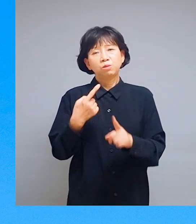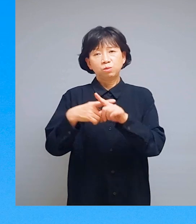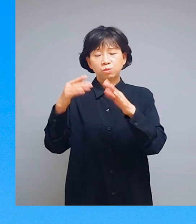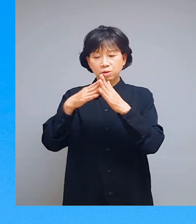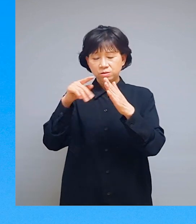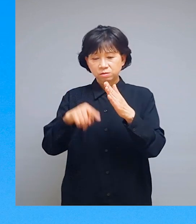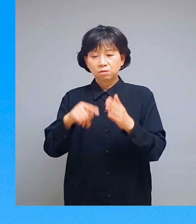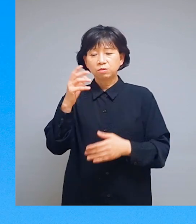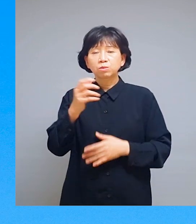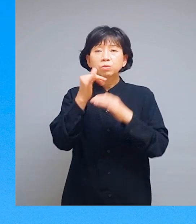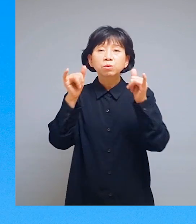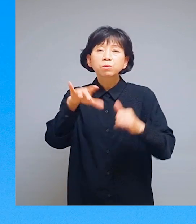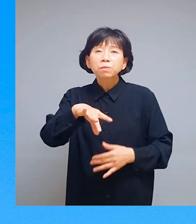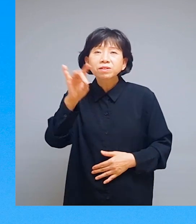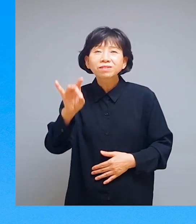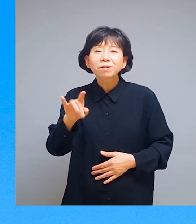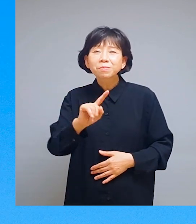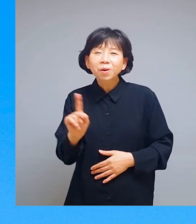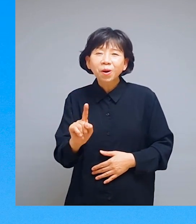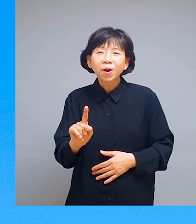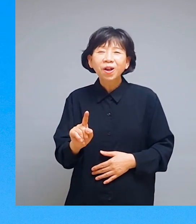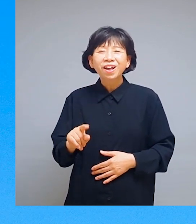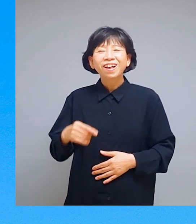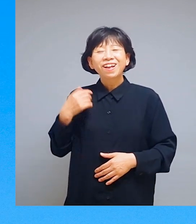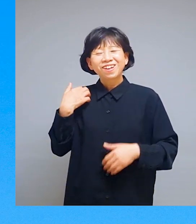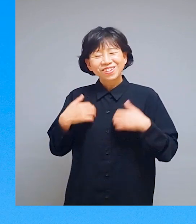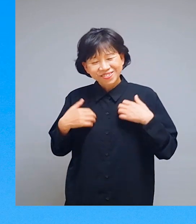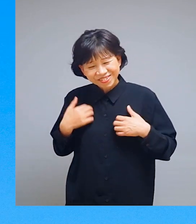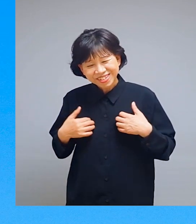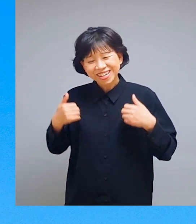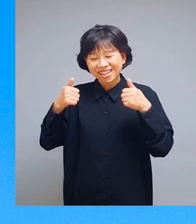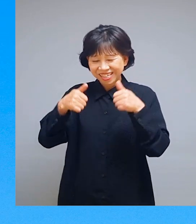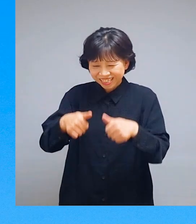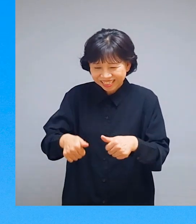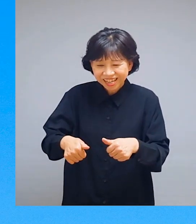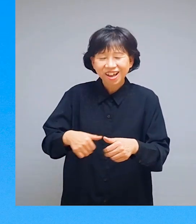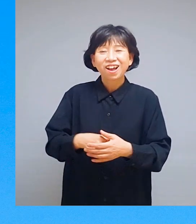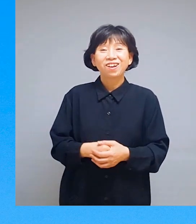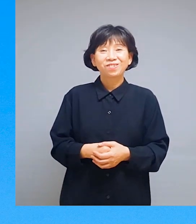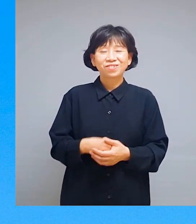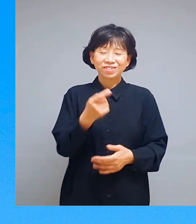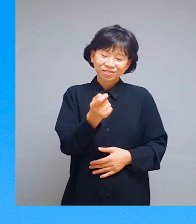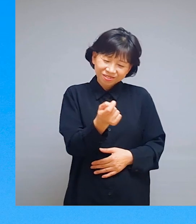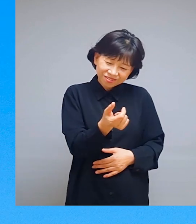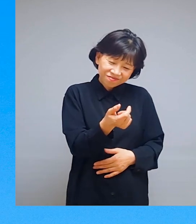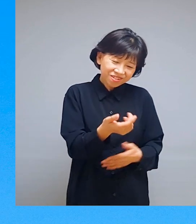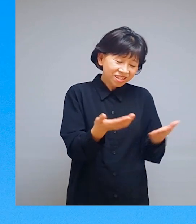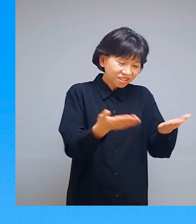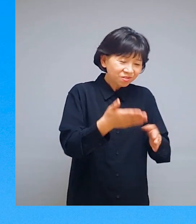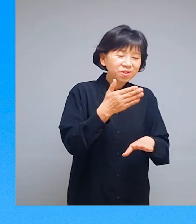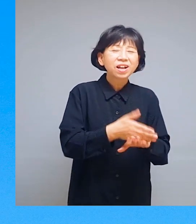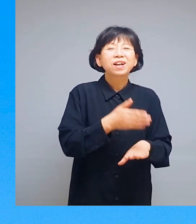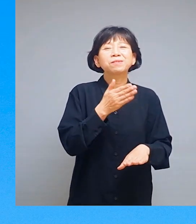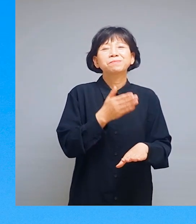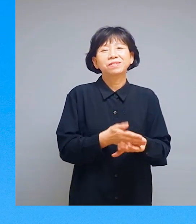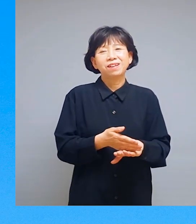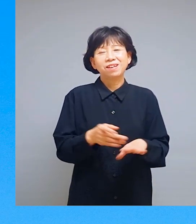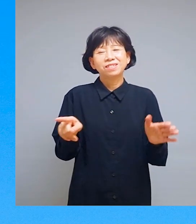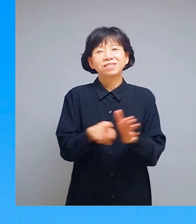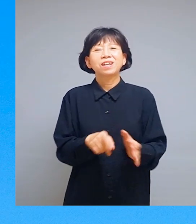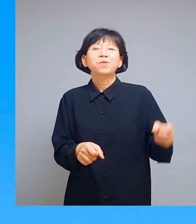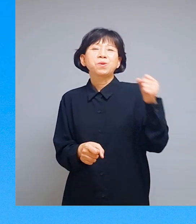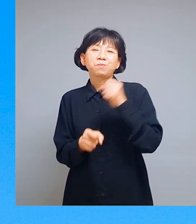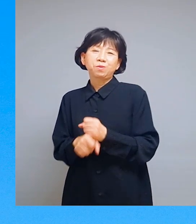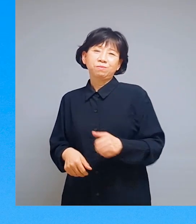교회에서는 성도들에게 먼저 인사하고 작은 일에도 감사하며 신앙의 기쁨을 회복하실 수 있기를 바랍니다. 함께